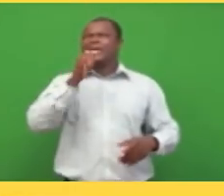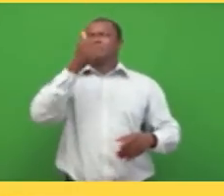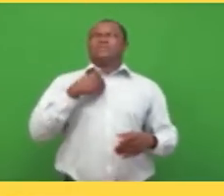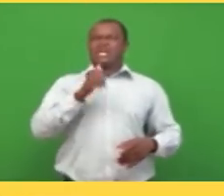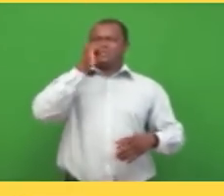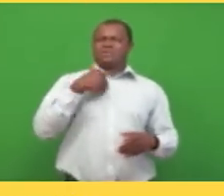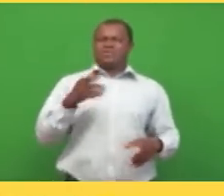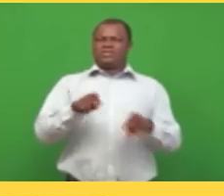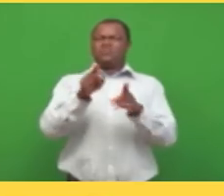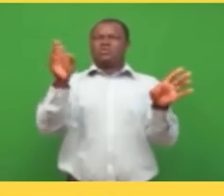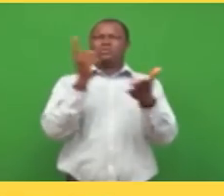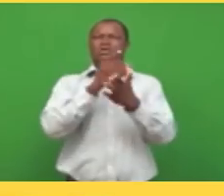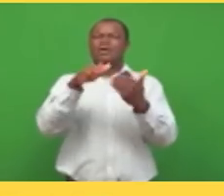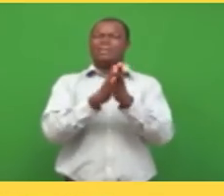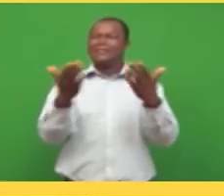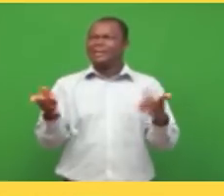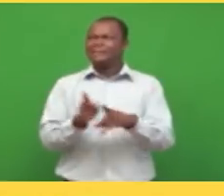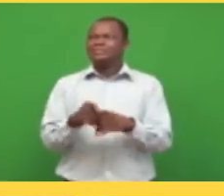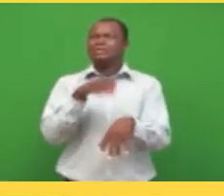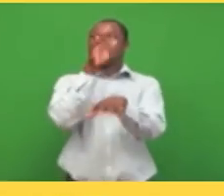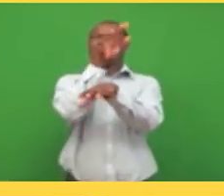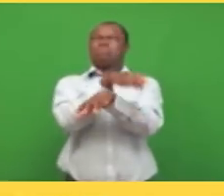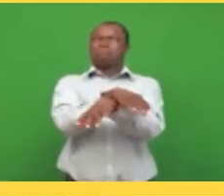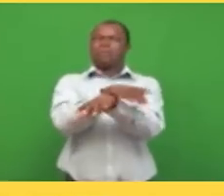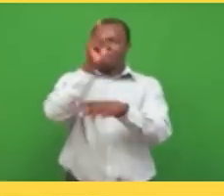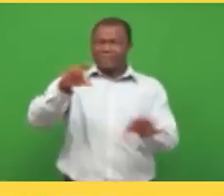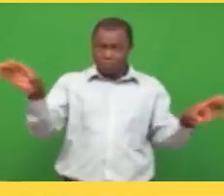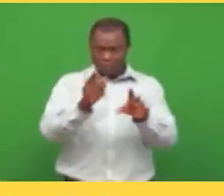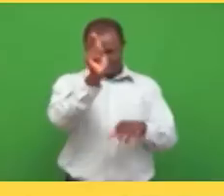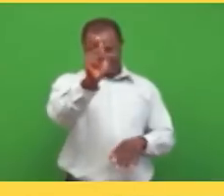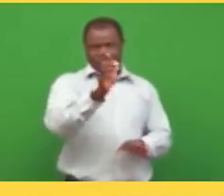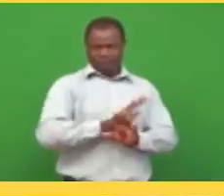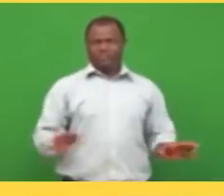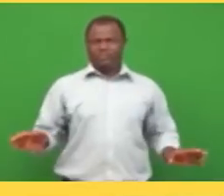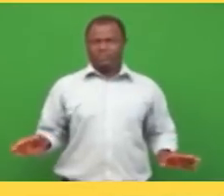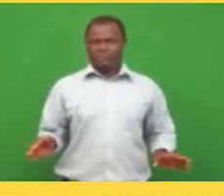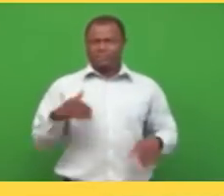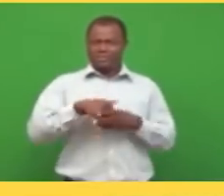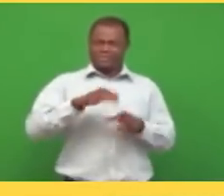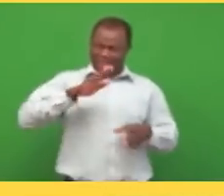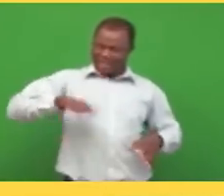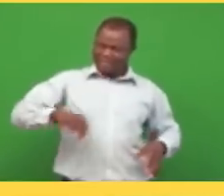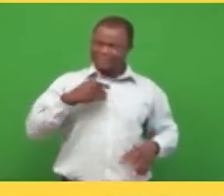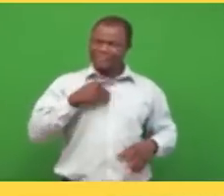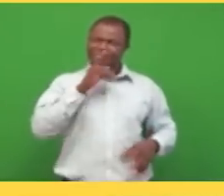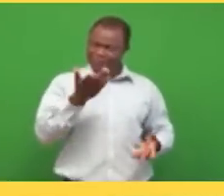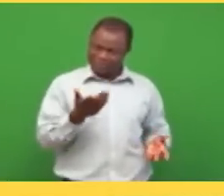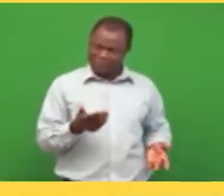hamusi kushanda munoswera munhu achitatamuka sourimbo pamudzito muri kuitei vanhu ngavashande mashoko makukutu